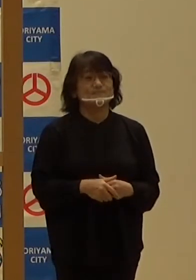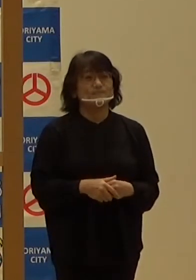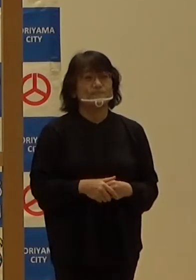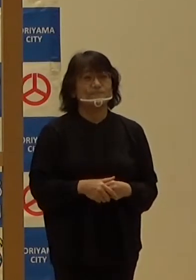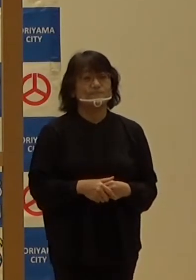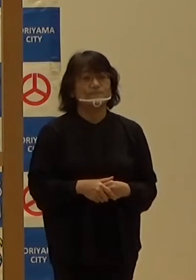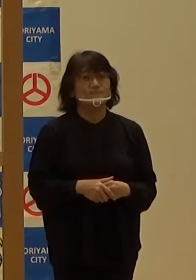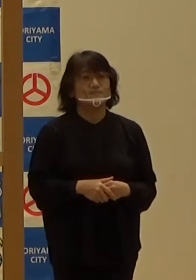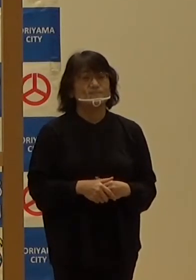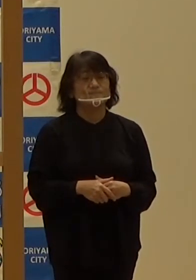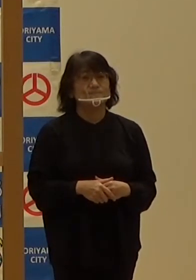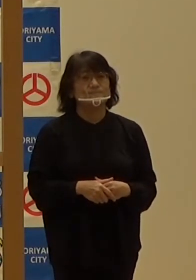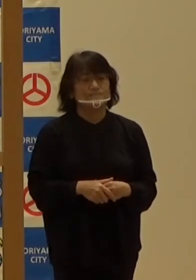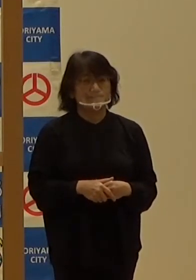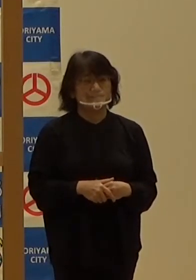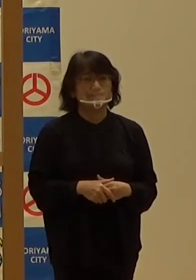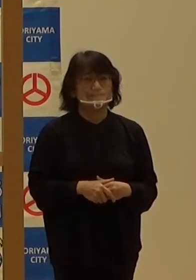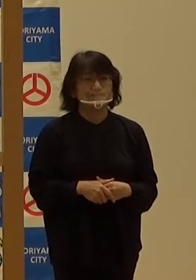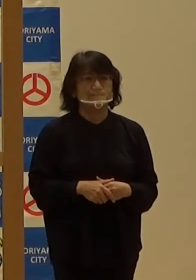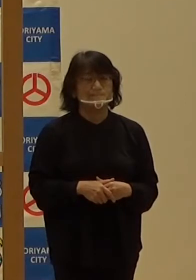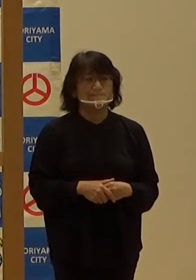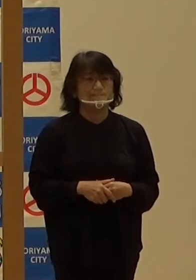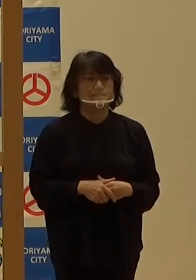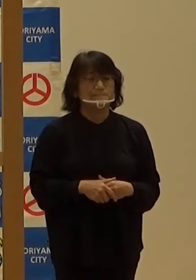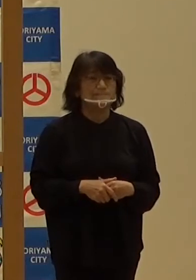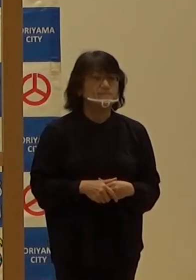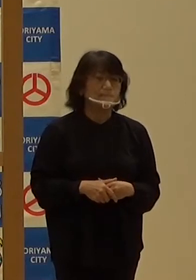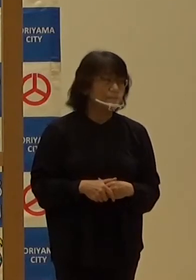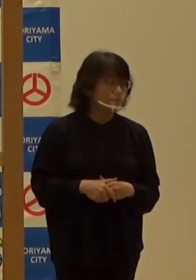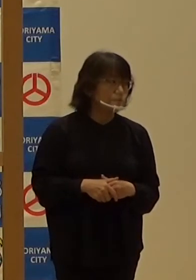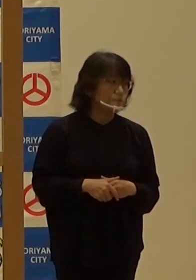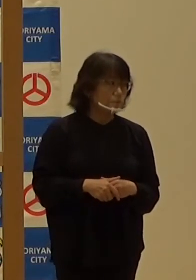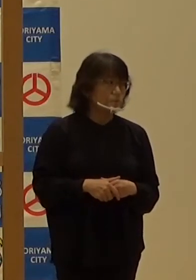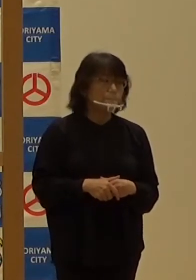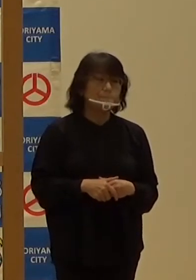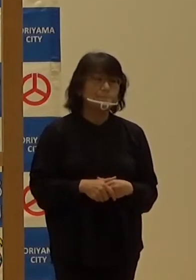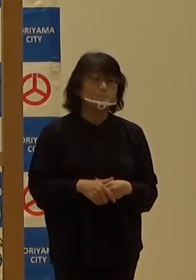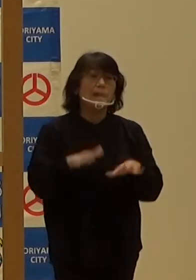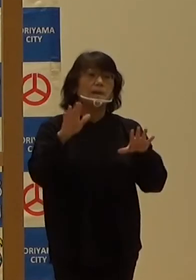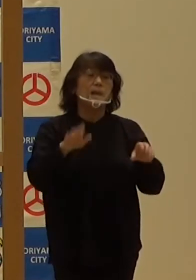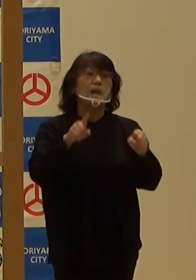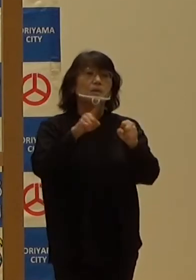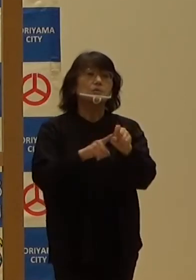考えてございます。あと、まあ、渋滞対策につきましては、今年